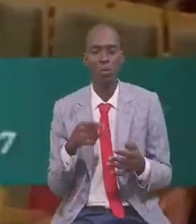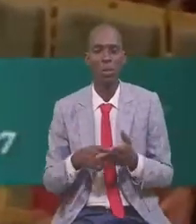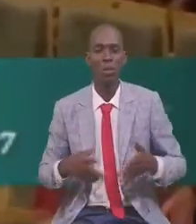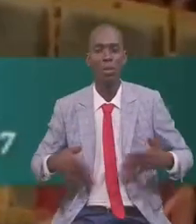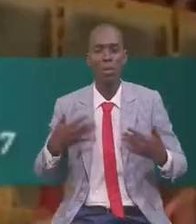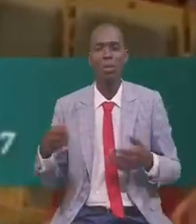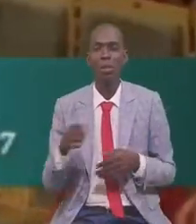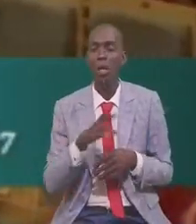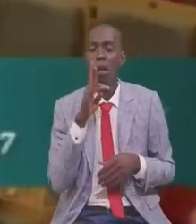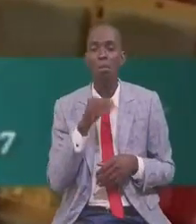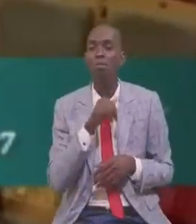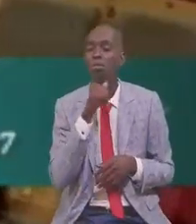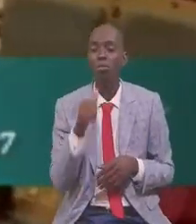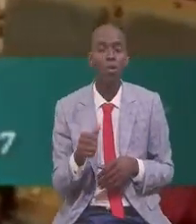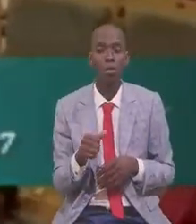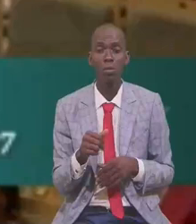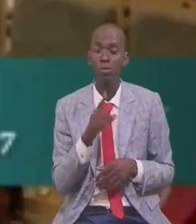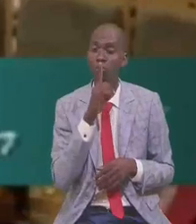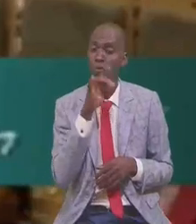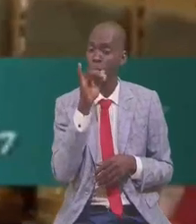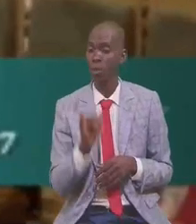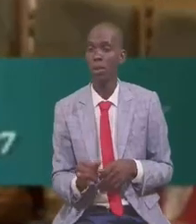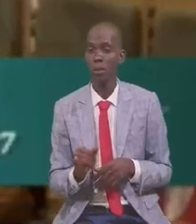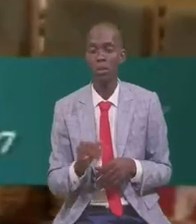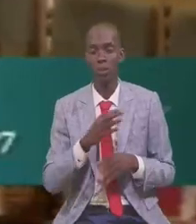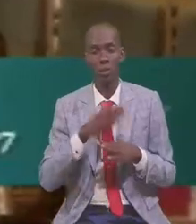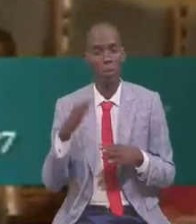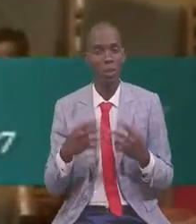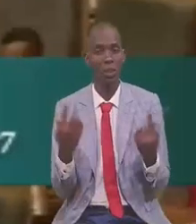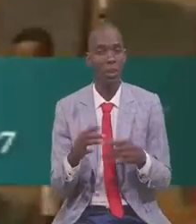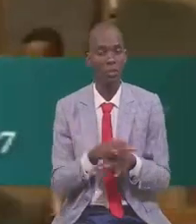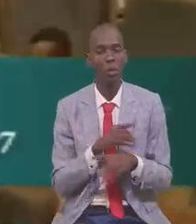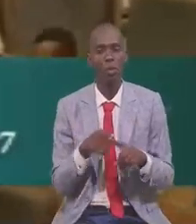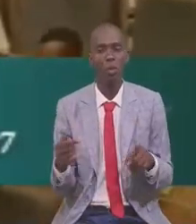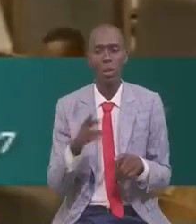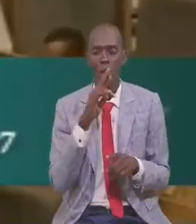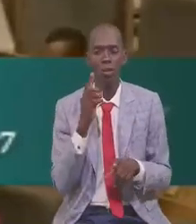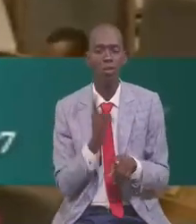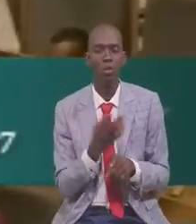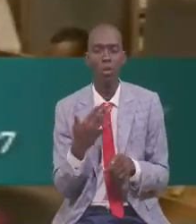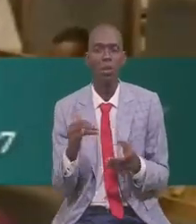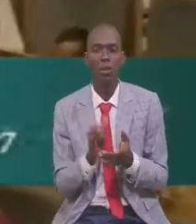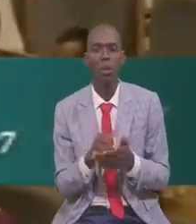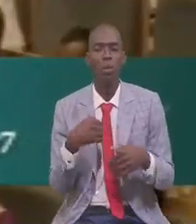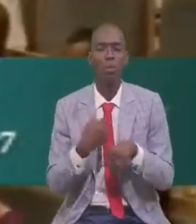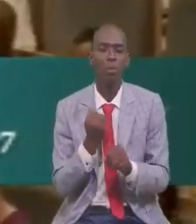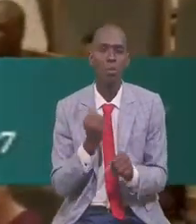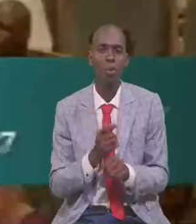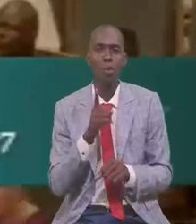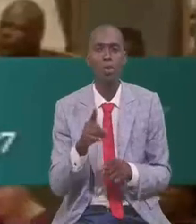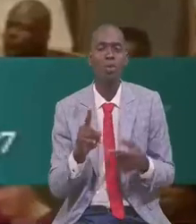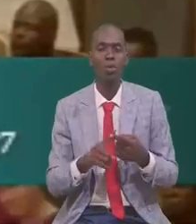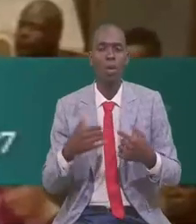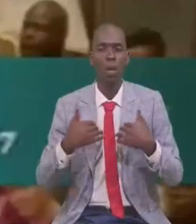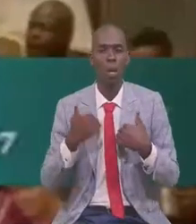pas nécessaires ni pécheurs, qui sont seulement des encombrements, et t'amènent à voir ta